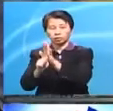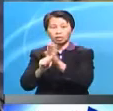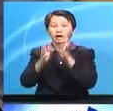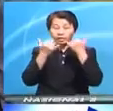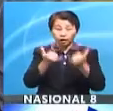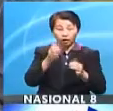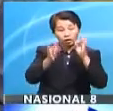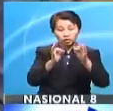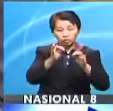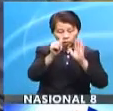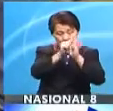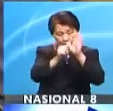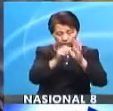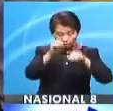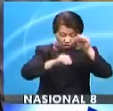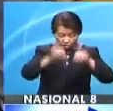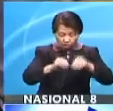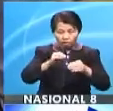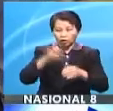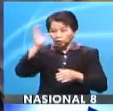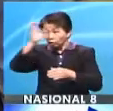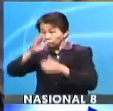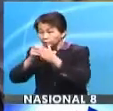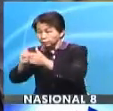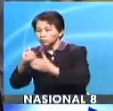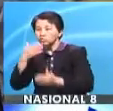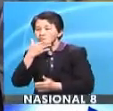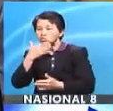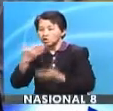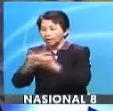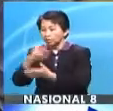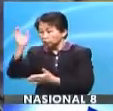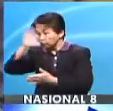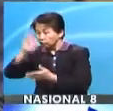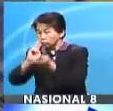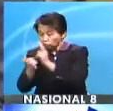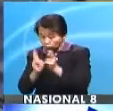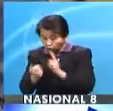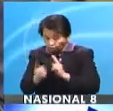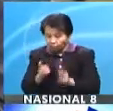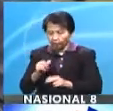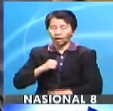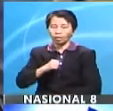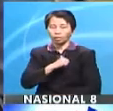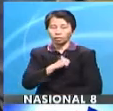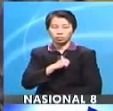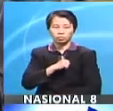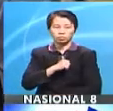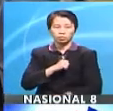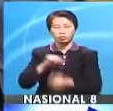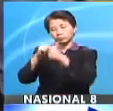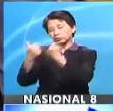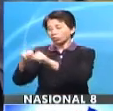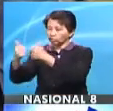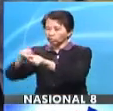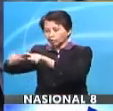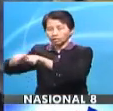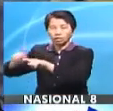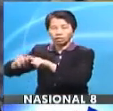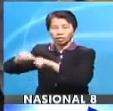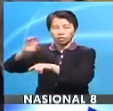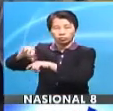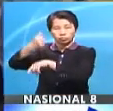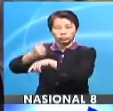akta dulu lepas tu barulah kita nak cari pemimpin muda barulah kita nak buat perubahan kepada ahlian persatuan dan